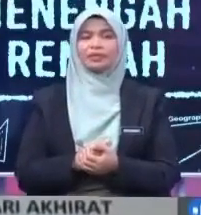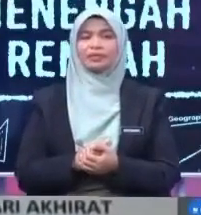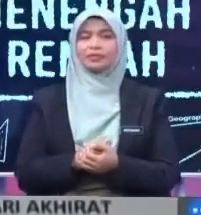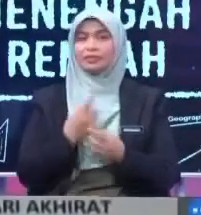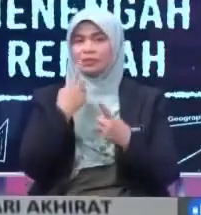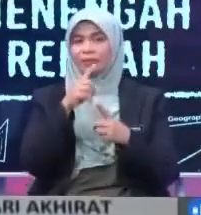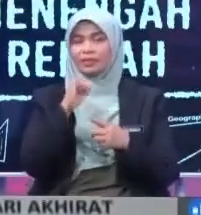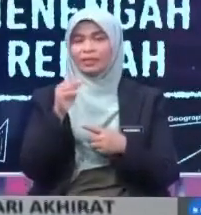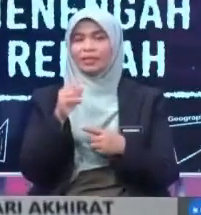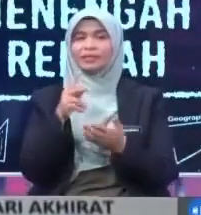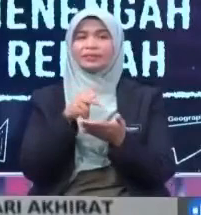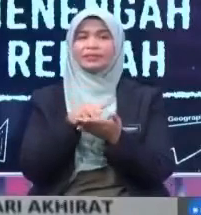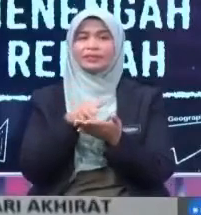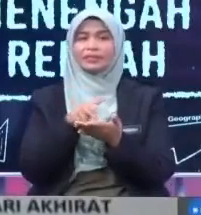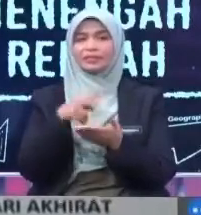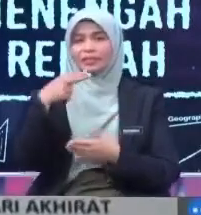adalah hisab.